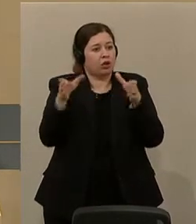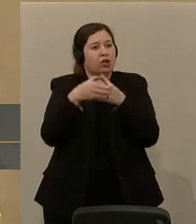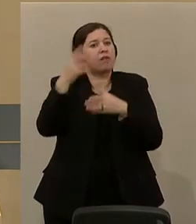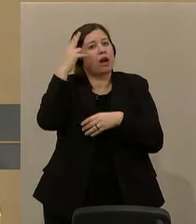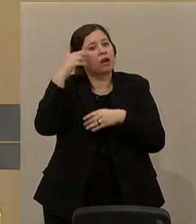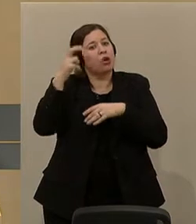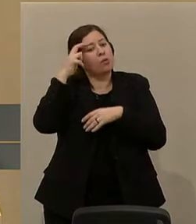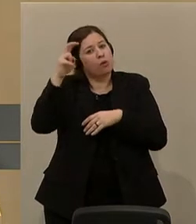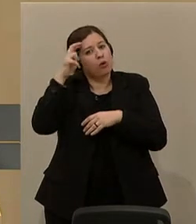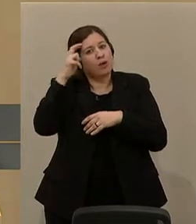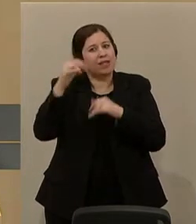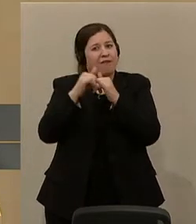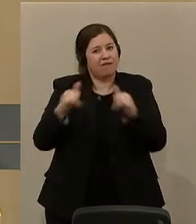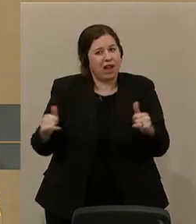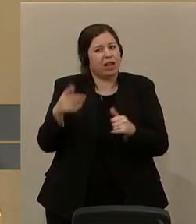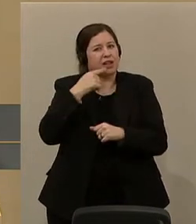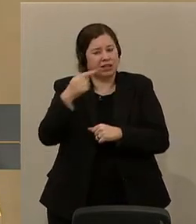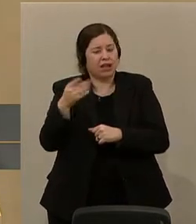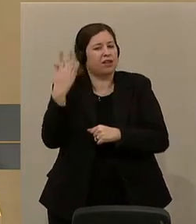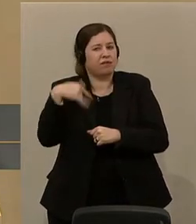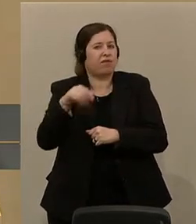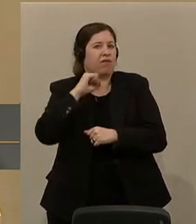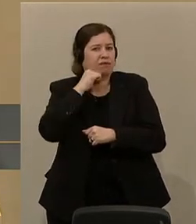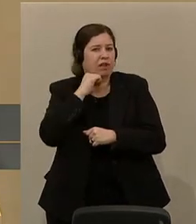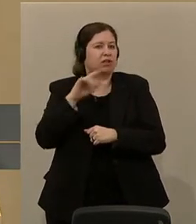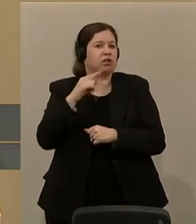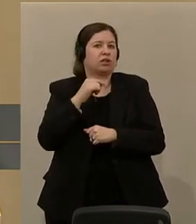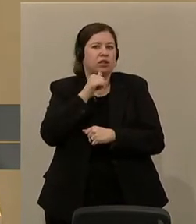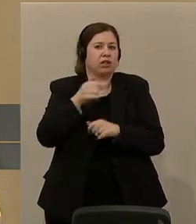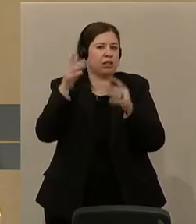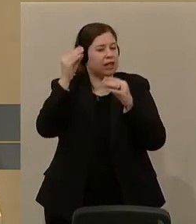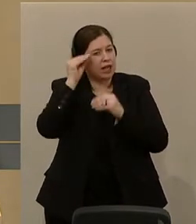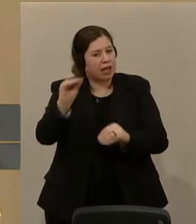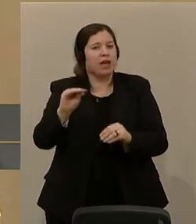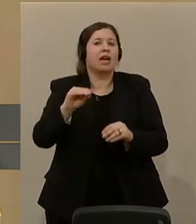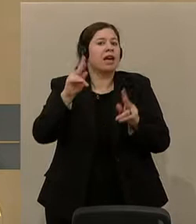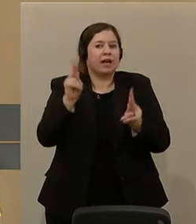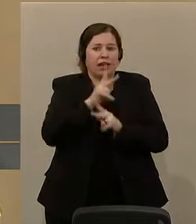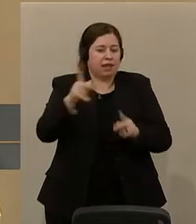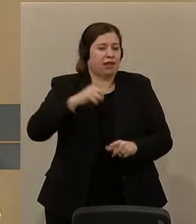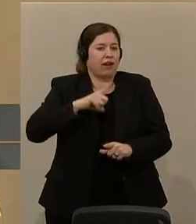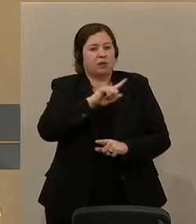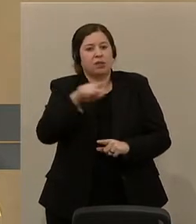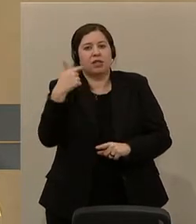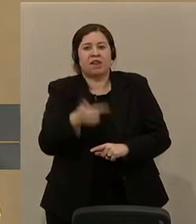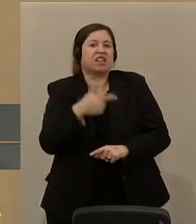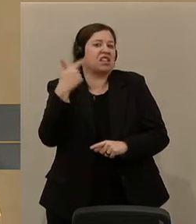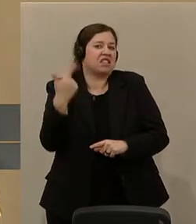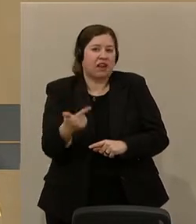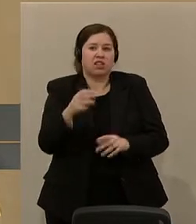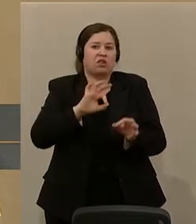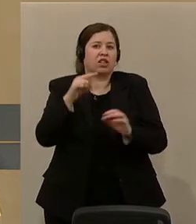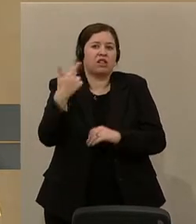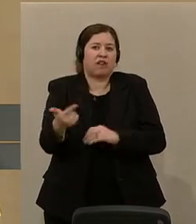er sagt es ist unehrlich und das finden wir auch und das ist nichts was warten muss bis 20 20 20 21 es könnten sie jetzt beschließen noch vor dem sommer